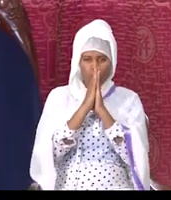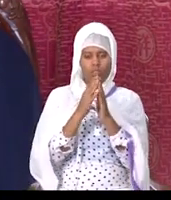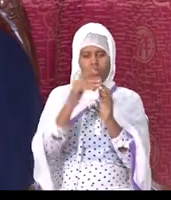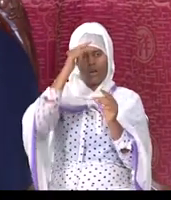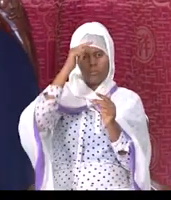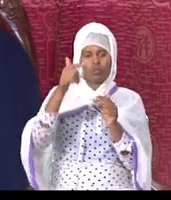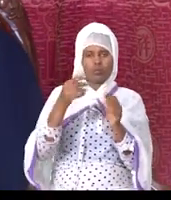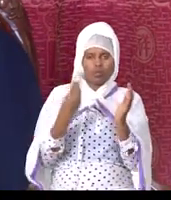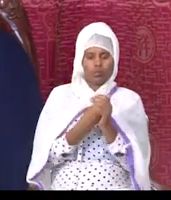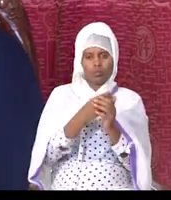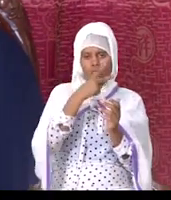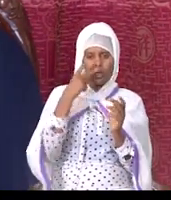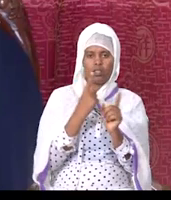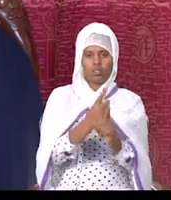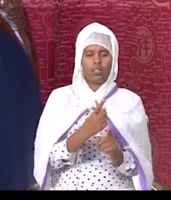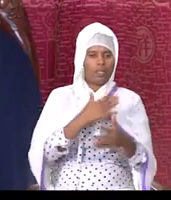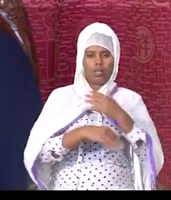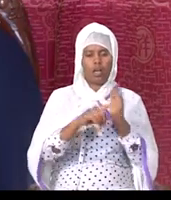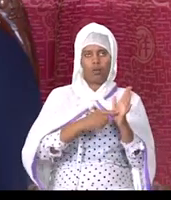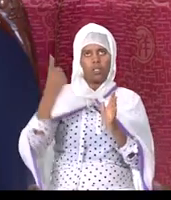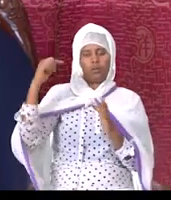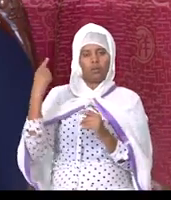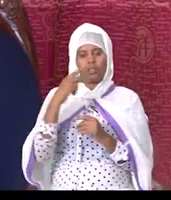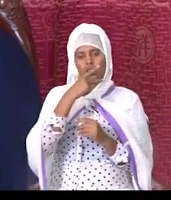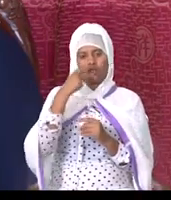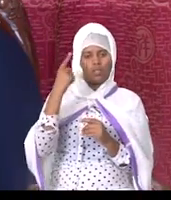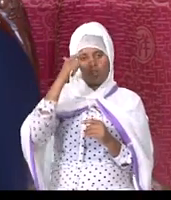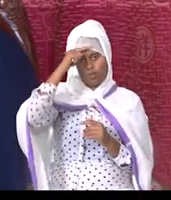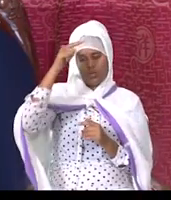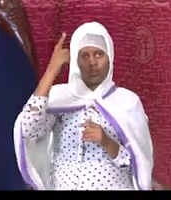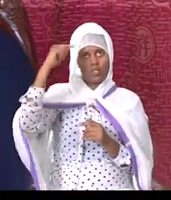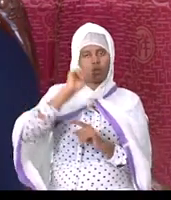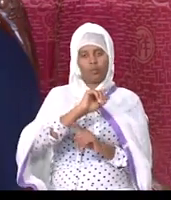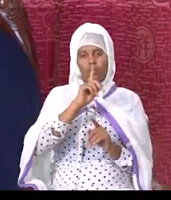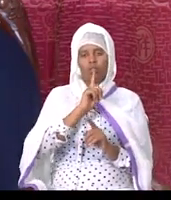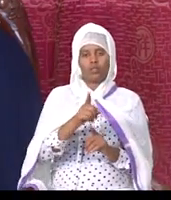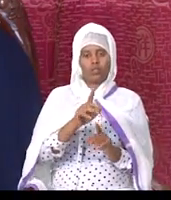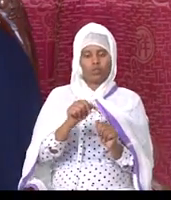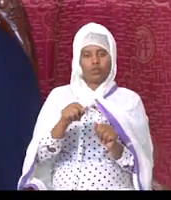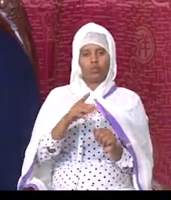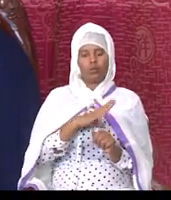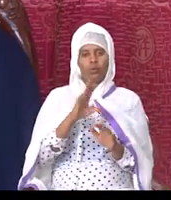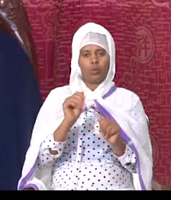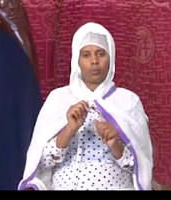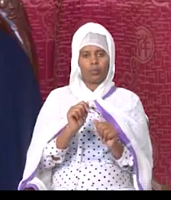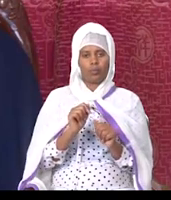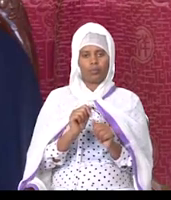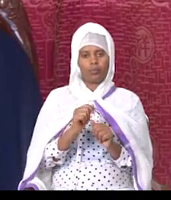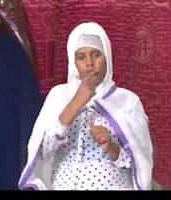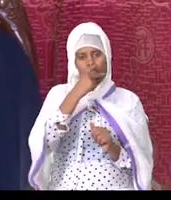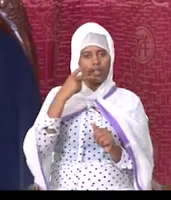ከምቲ ናቱ ስግደት፣ ከምቲ ናቱ ኣምልኾ ኣይነበሮም። እንታይ ዳ ንእግዚኣብሔር ኣምላኽ የምልኹ ነይሮም፣ ንእግዚኣብሔር ኣምላኽ ይእዘዙ ነይሮም። ኣብቲ ዘለዎ